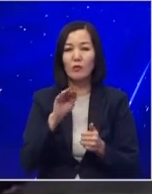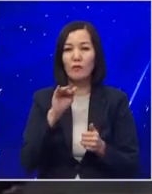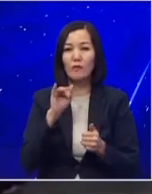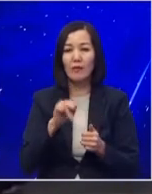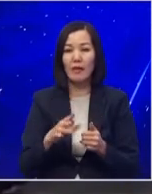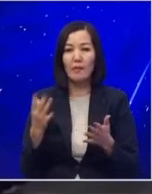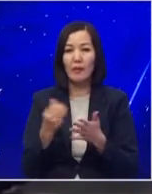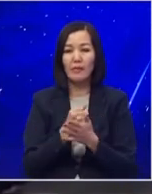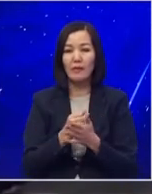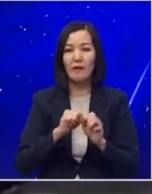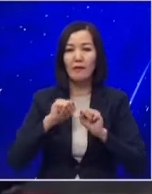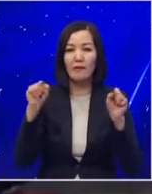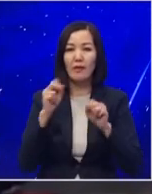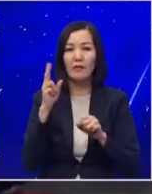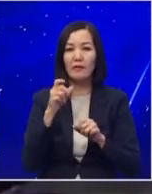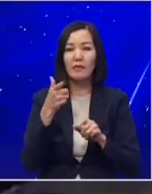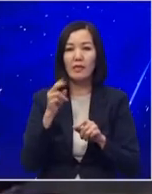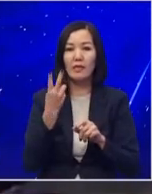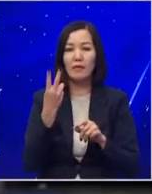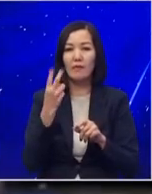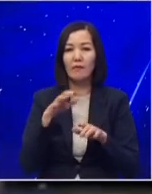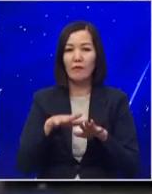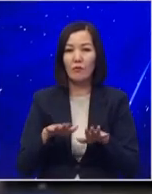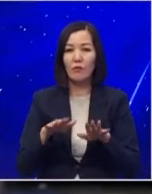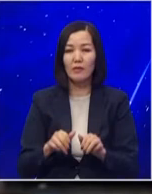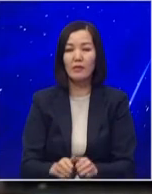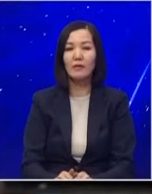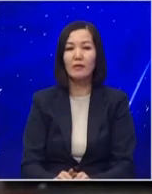подняв 200 килограммов она заняла второе место